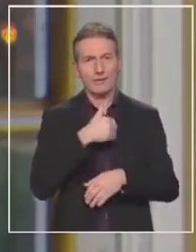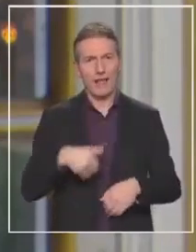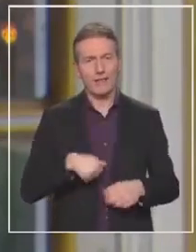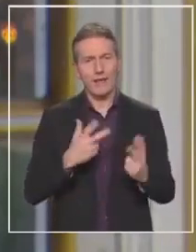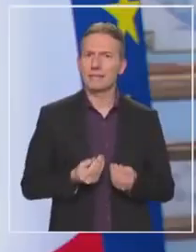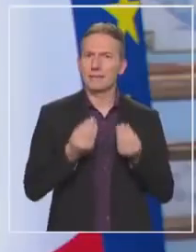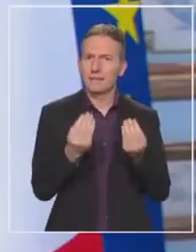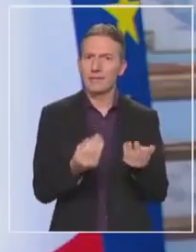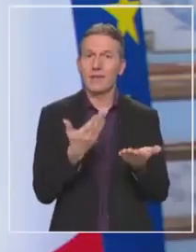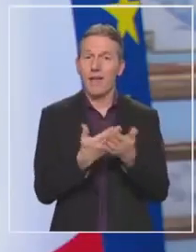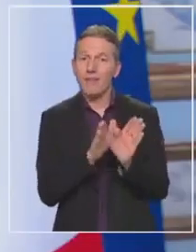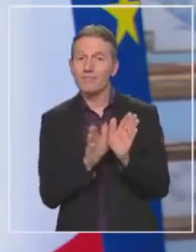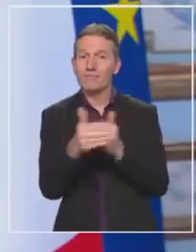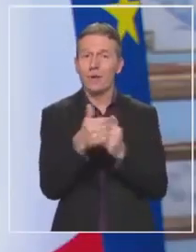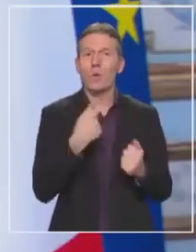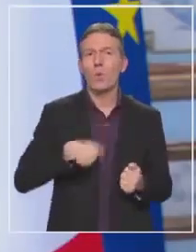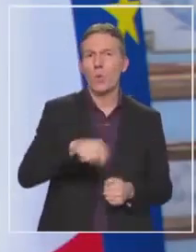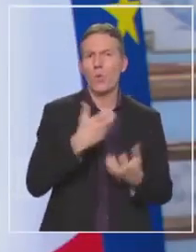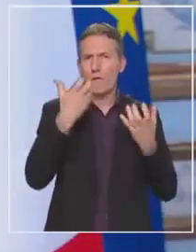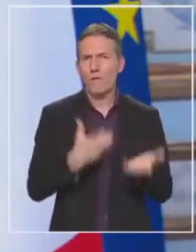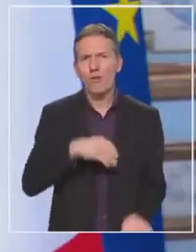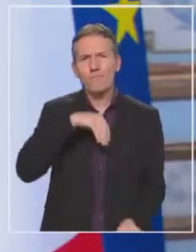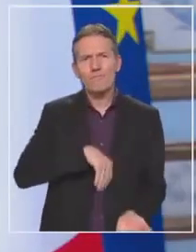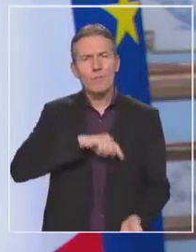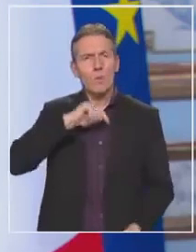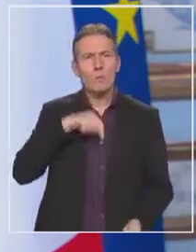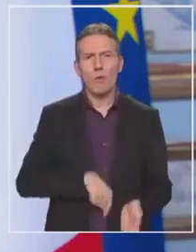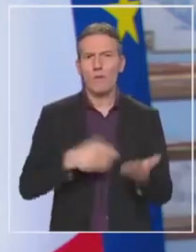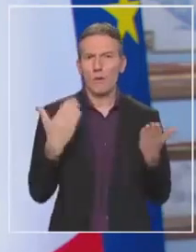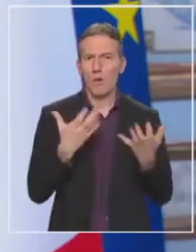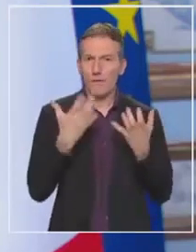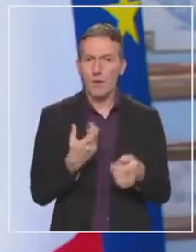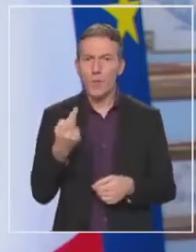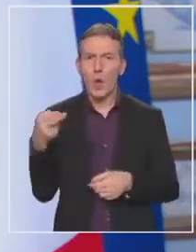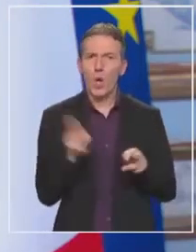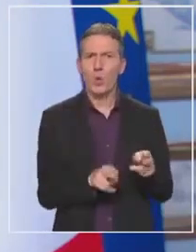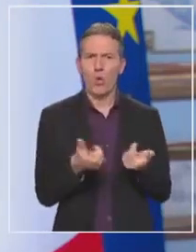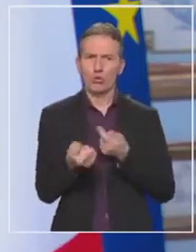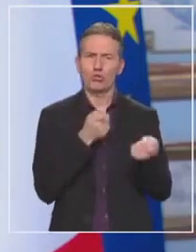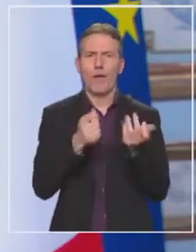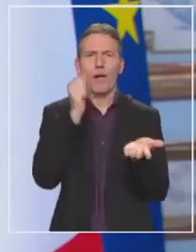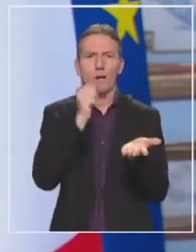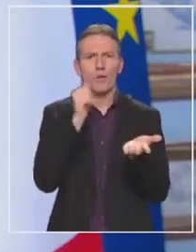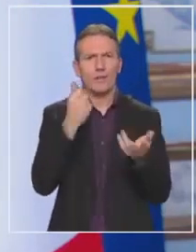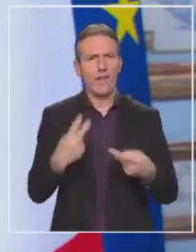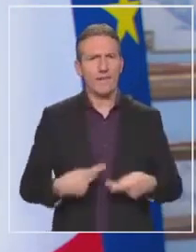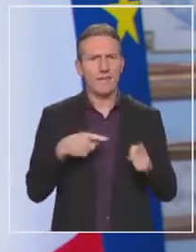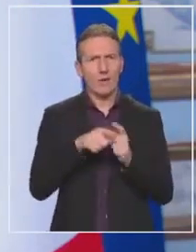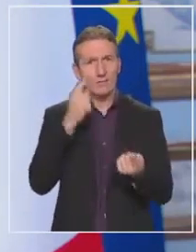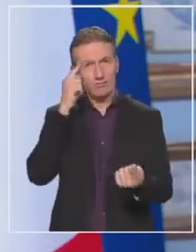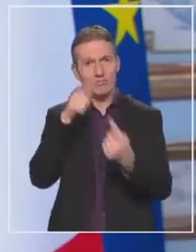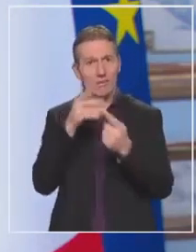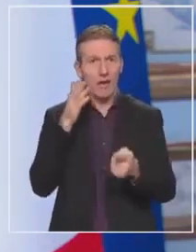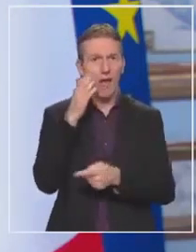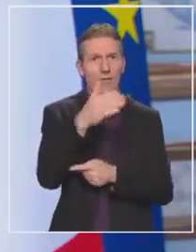d'espoir ce que nous voulons profondément s'est retrouvé la maîtrise de notre quotidien et de notre destin ne